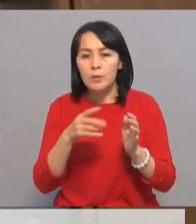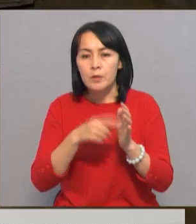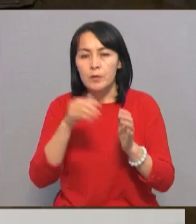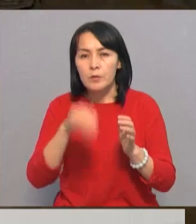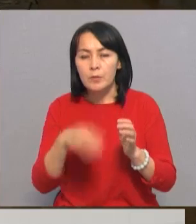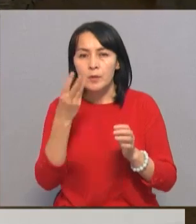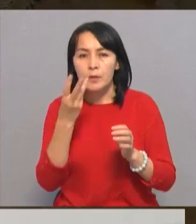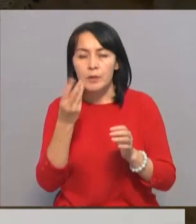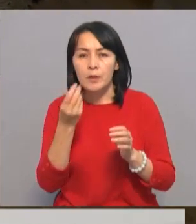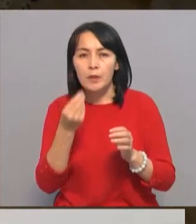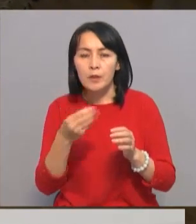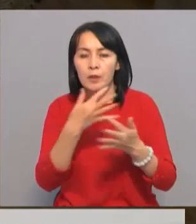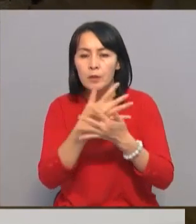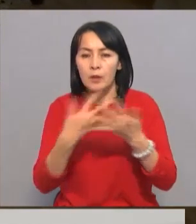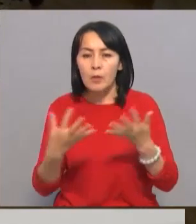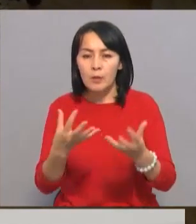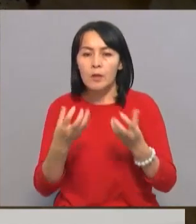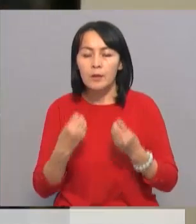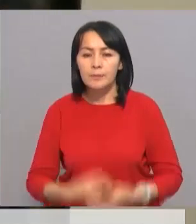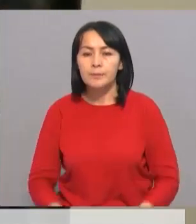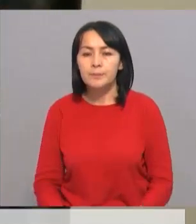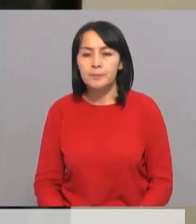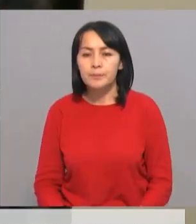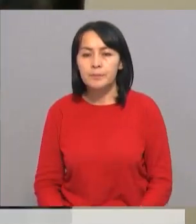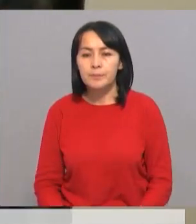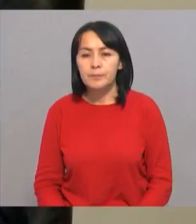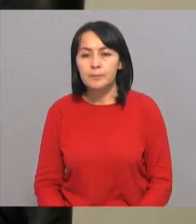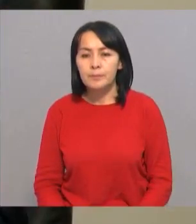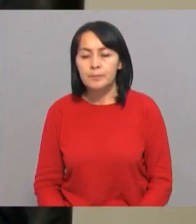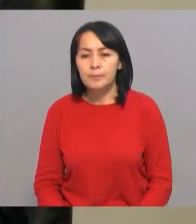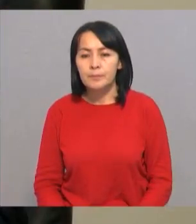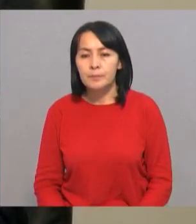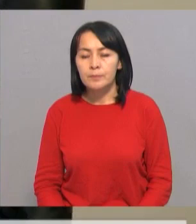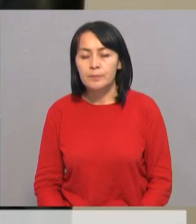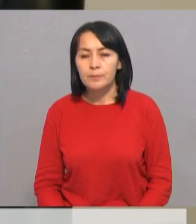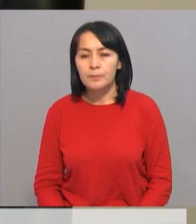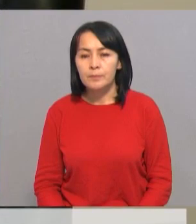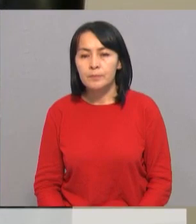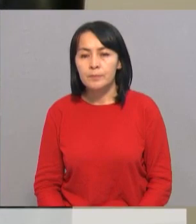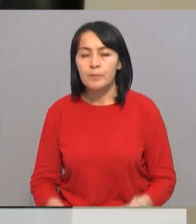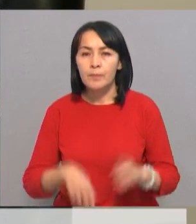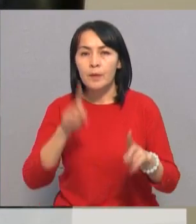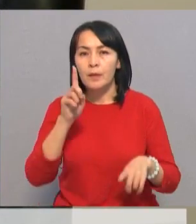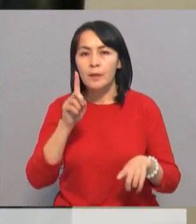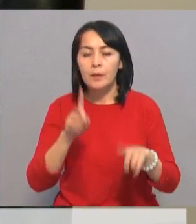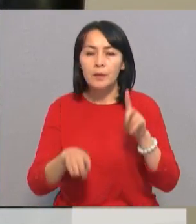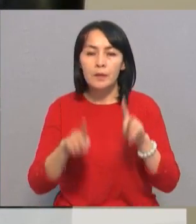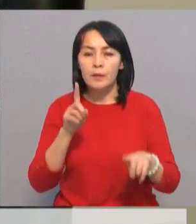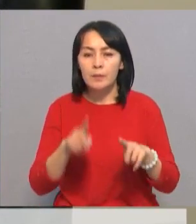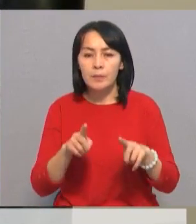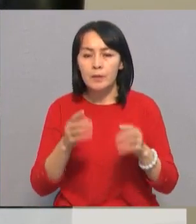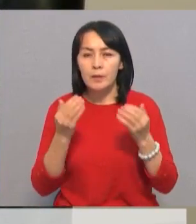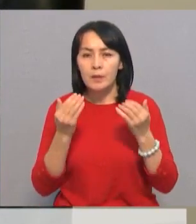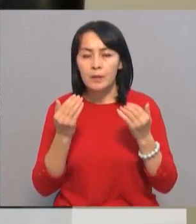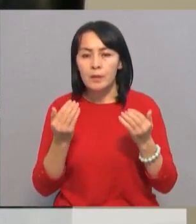теңгенің төңірегіндегі тауарды тәлкілеген. Кейбір жылдамдар енді тесті тексеріс шараларын